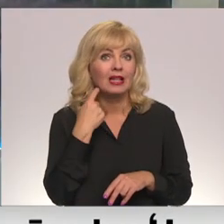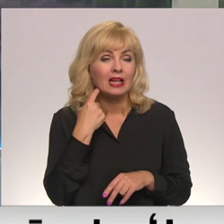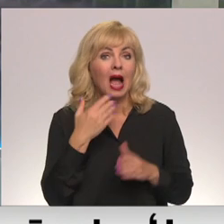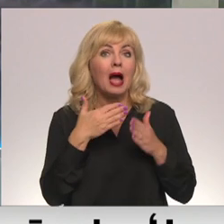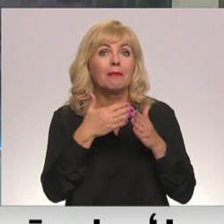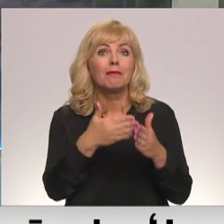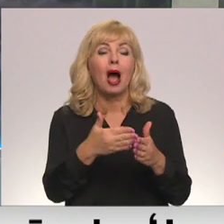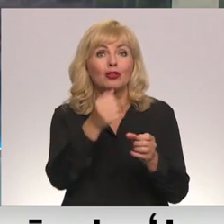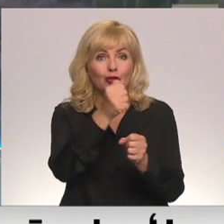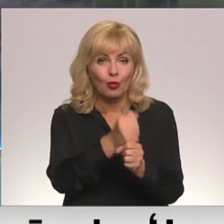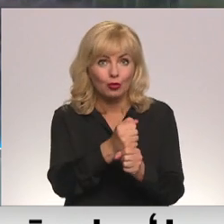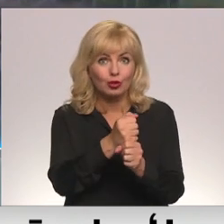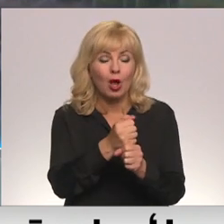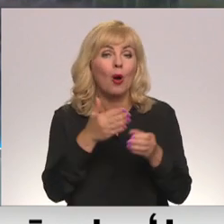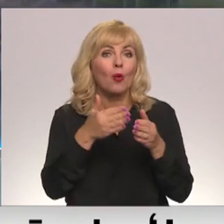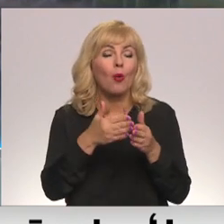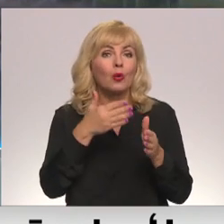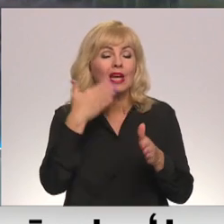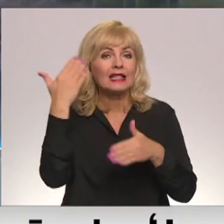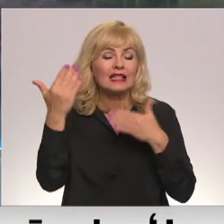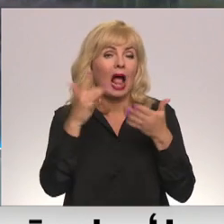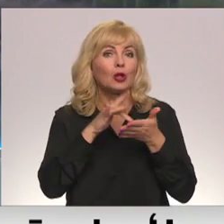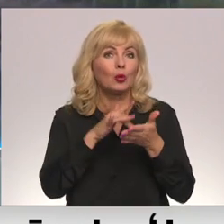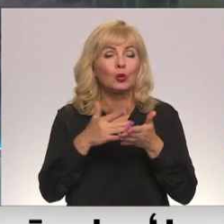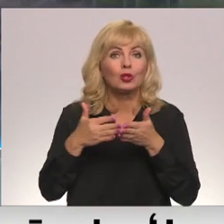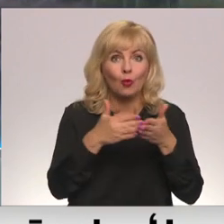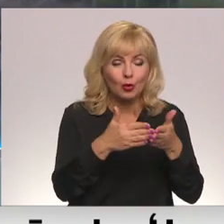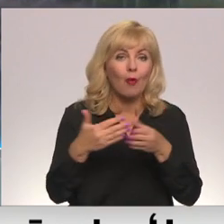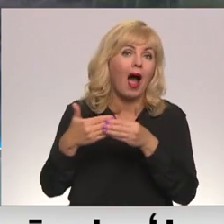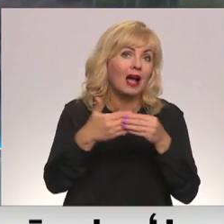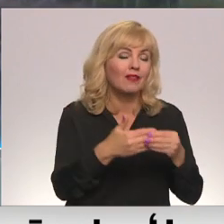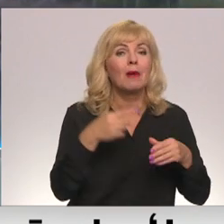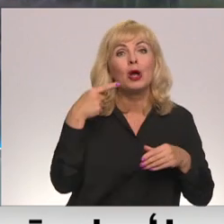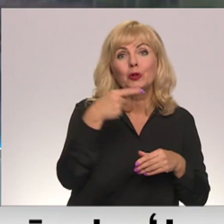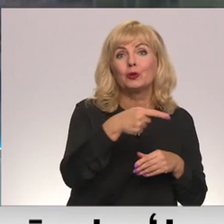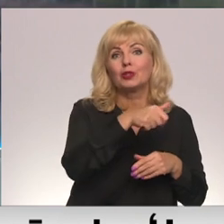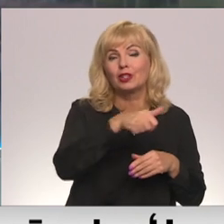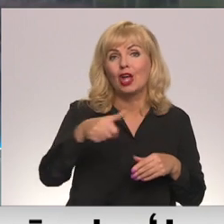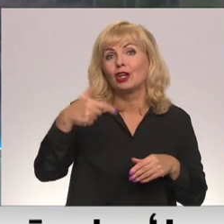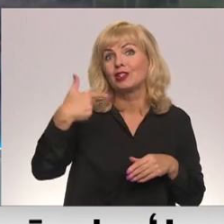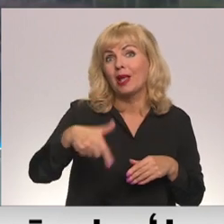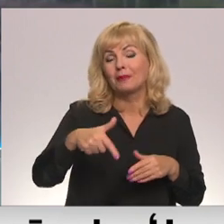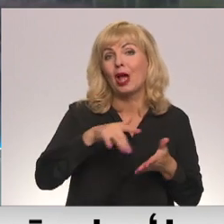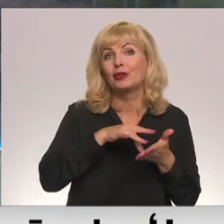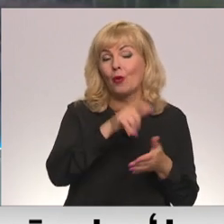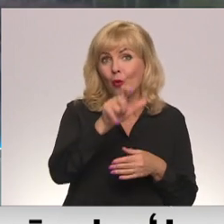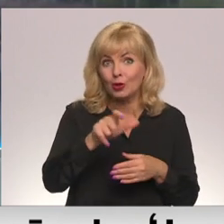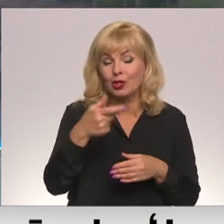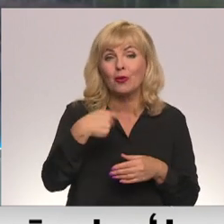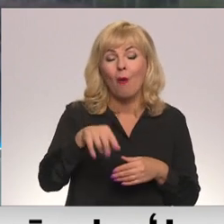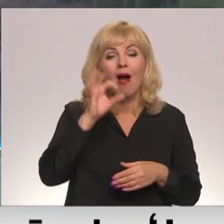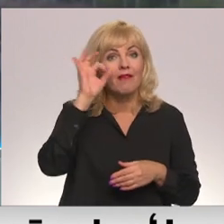ostā piestāja iespaidīgs kruīza kuģis Mein Schiff. Tas uz Rīgu atveda 1670 turistus pārsvarā no